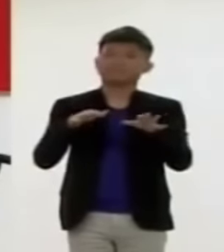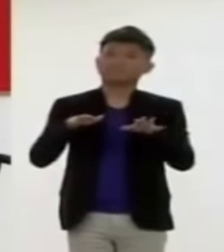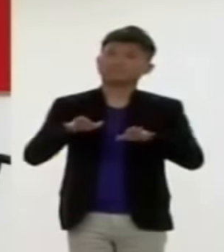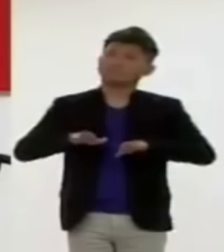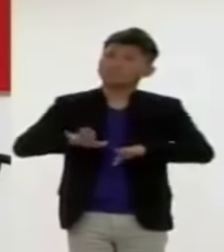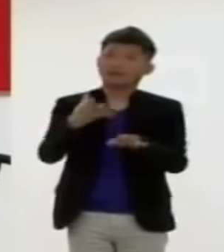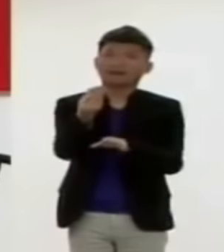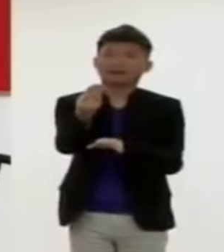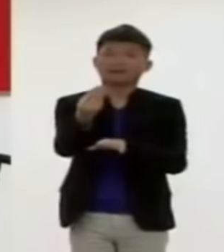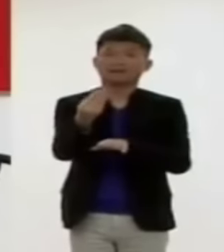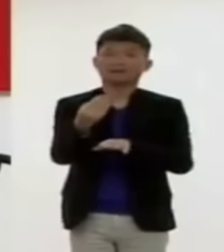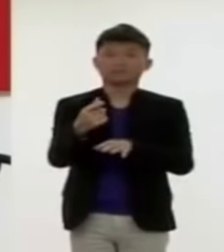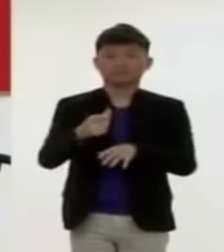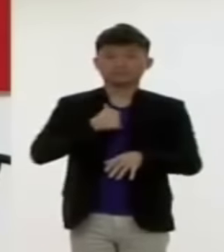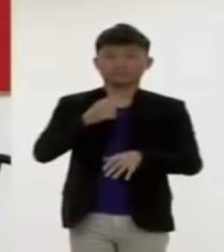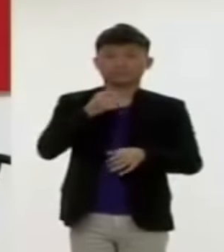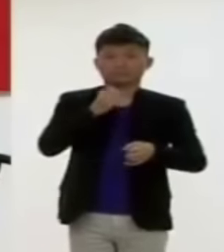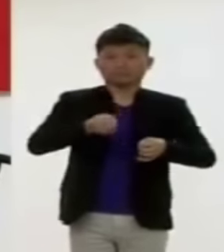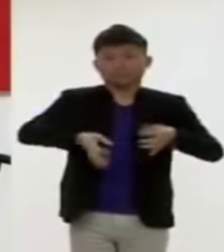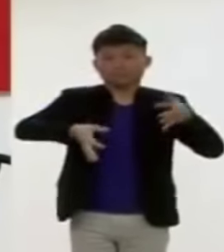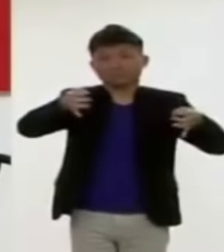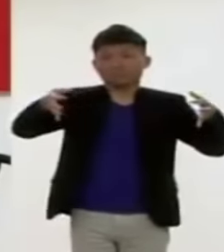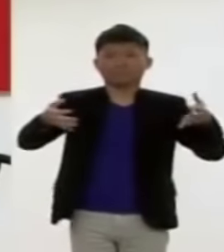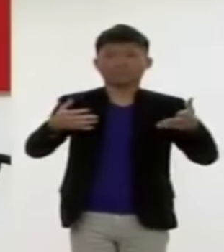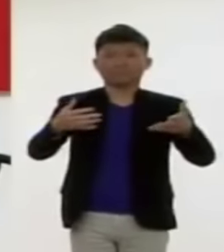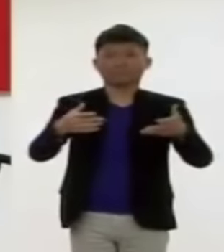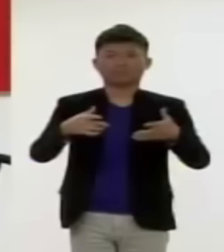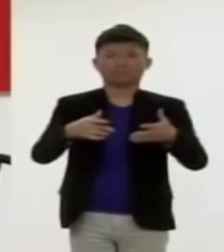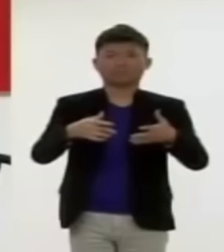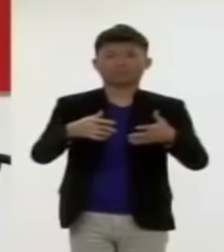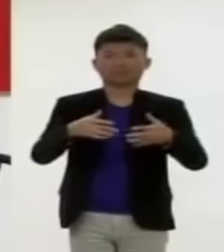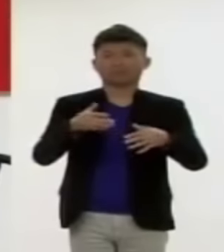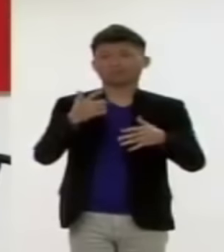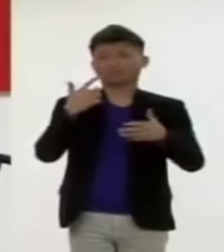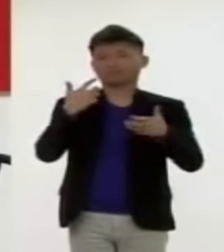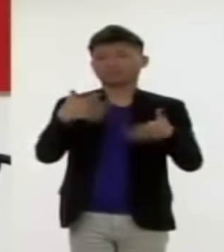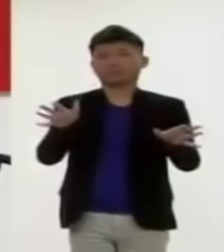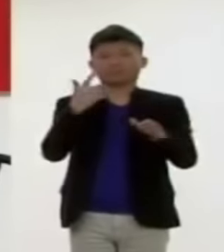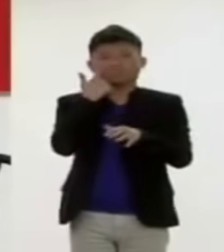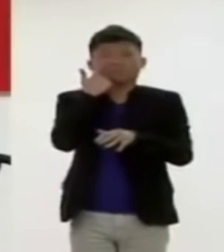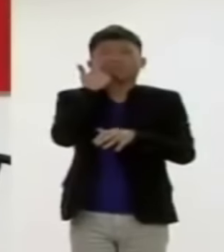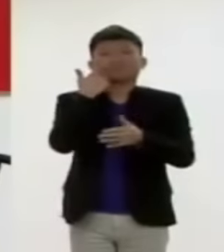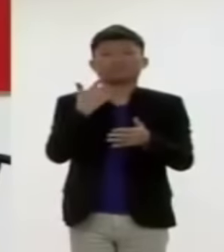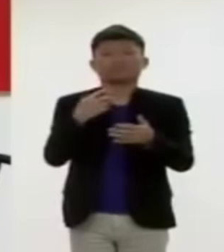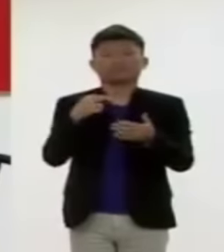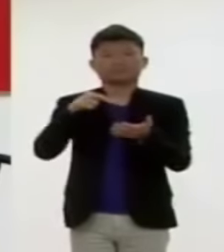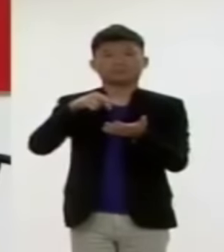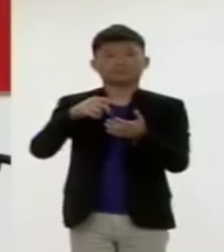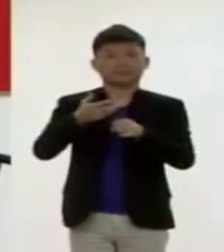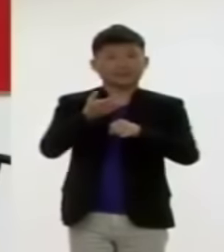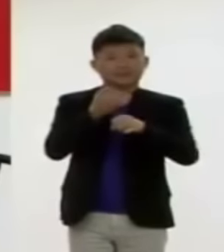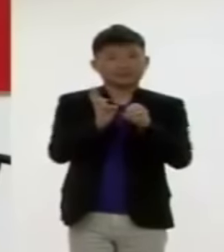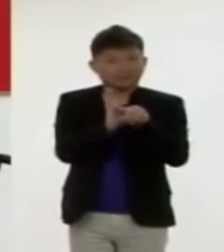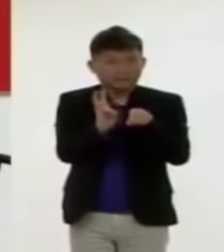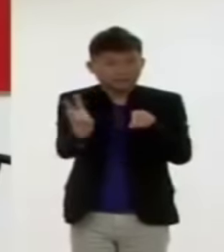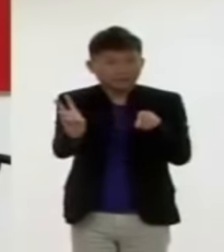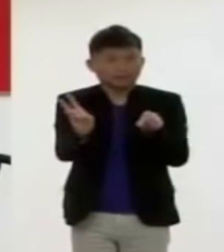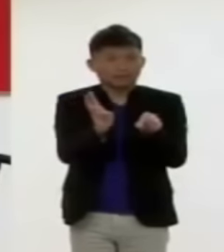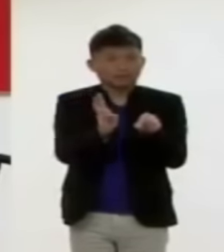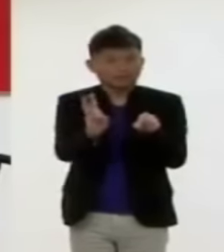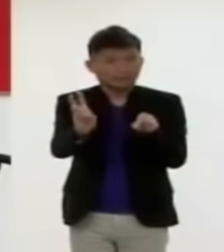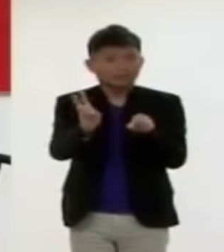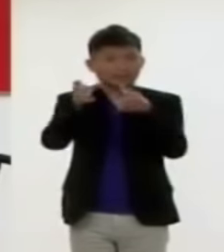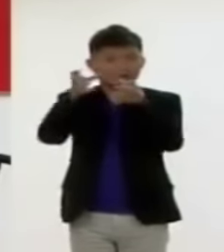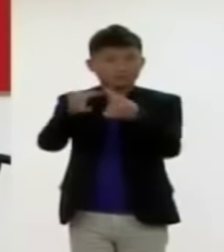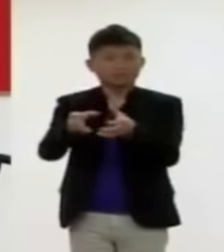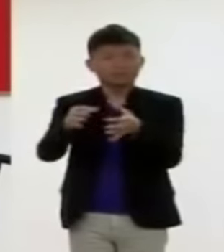源其实硬体资源泛滥，跟我们医疗建设条例有关系，所以我也要去主张，我